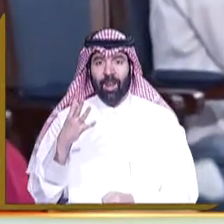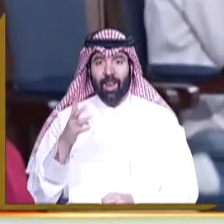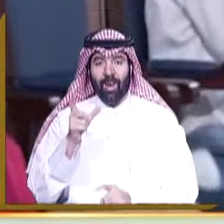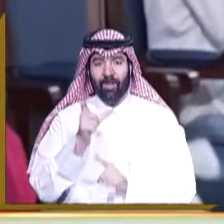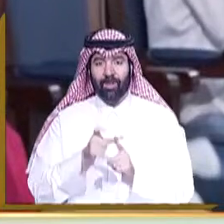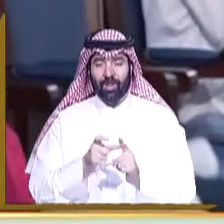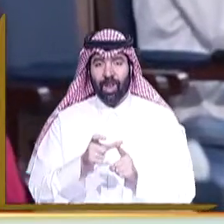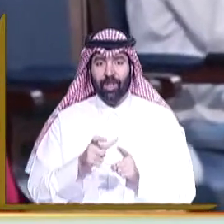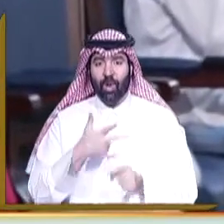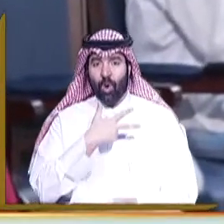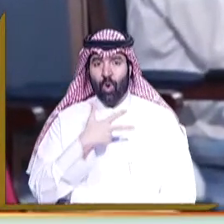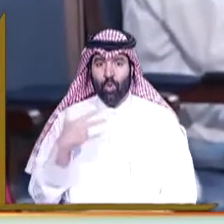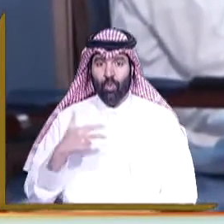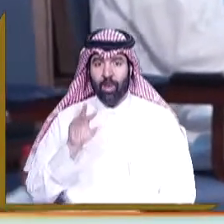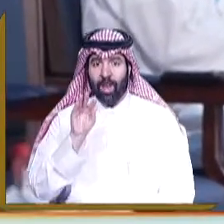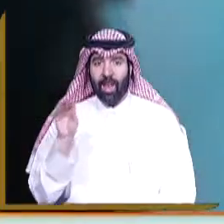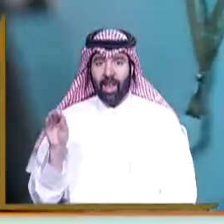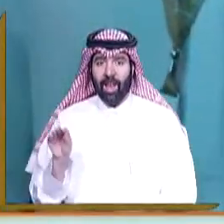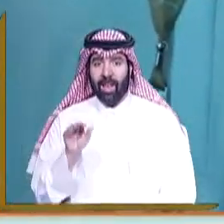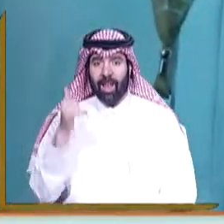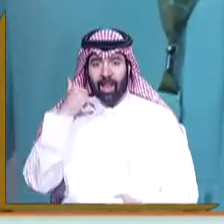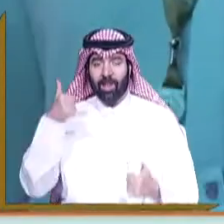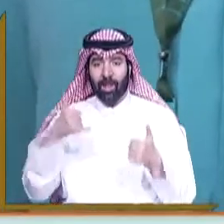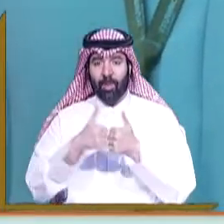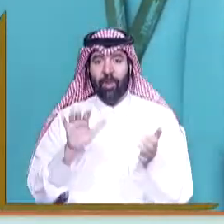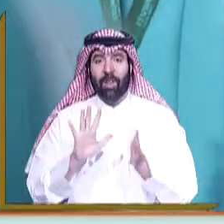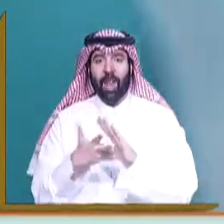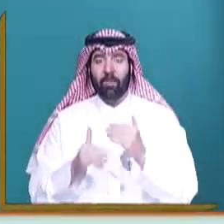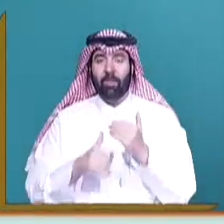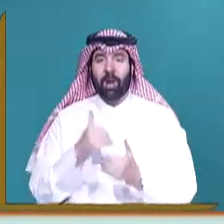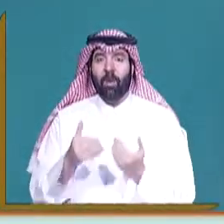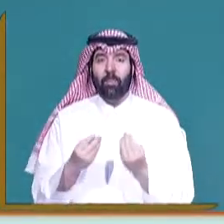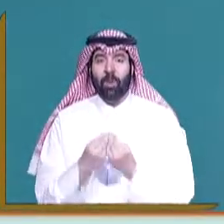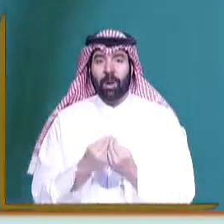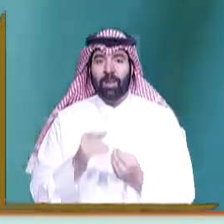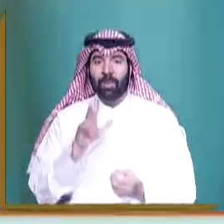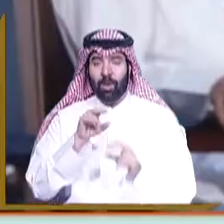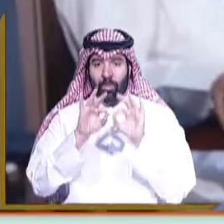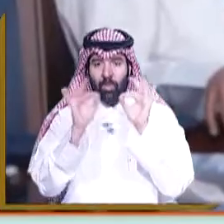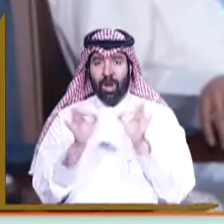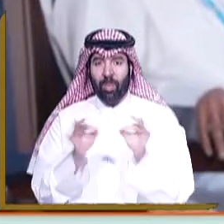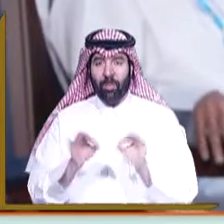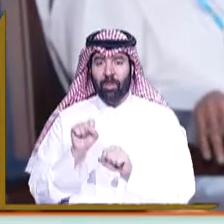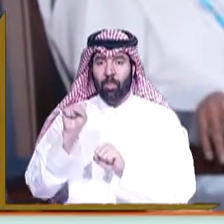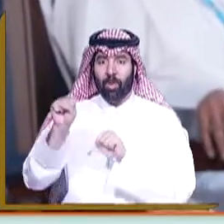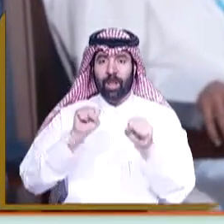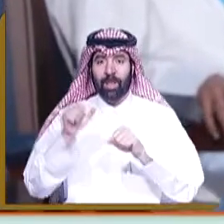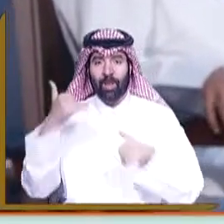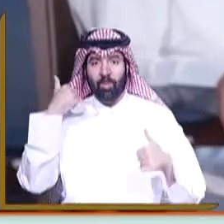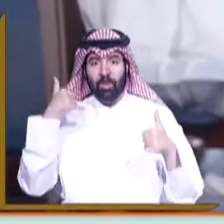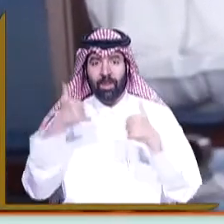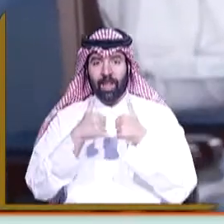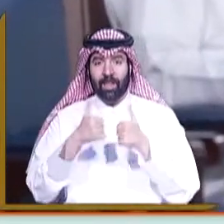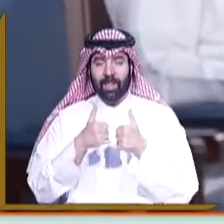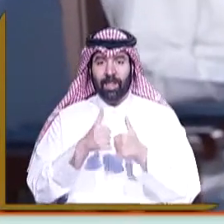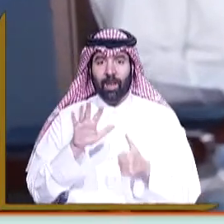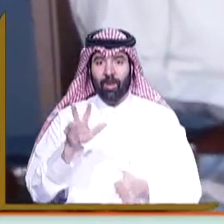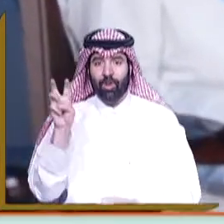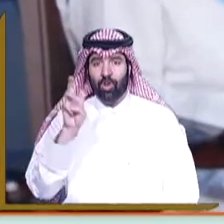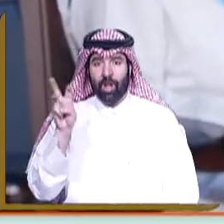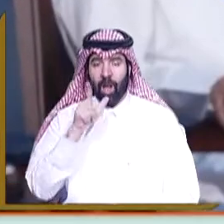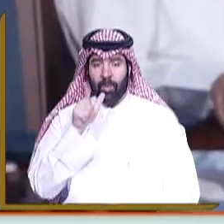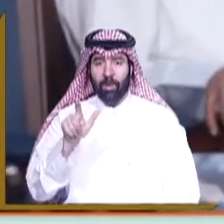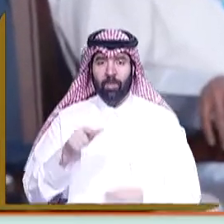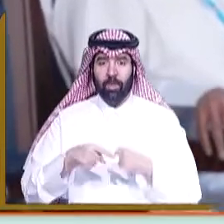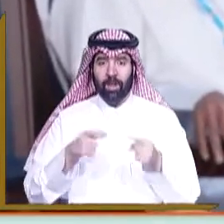الجهات الحكومية وهيئات تنظيم الاتصالات وكذلك المنظمات المتخصصة والقطاع الخاص، كما